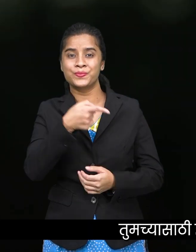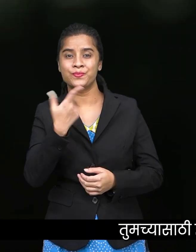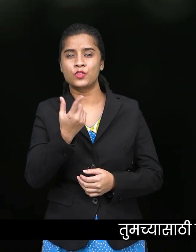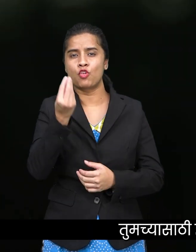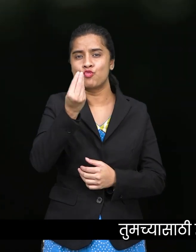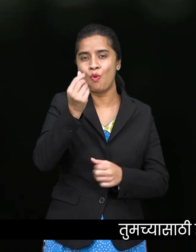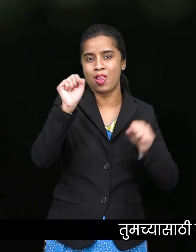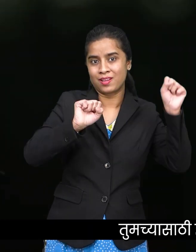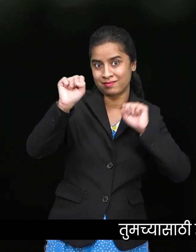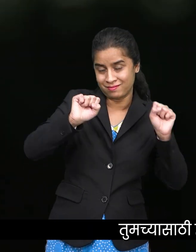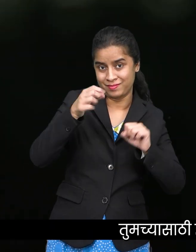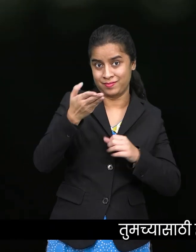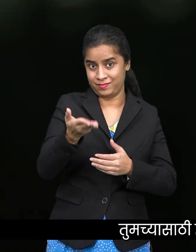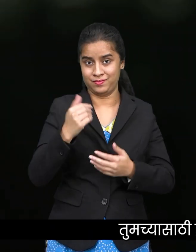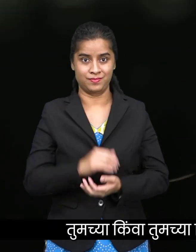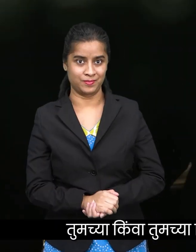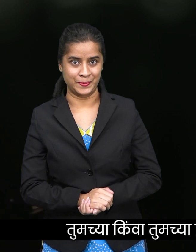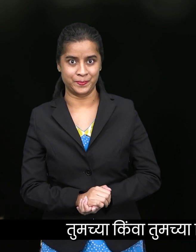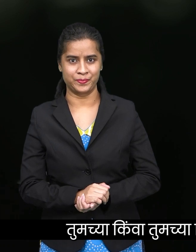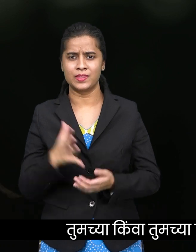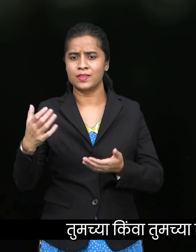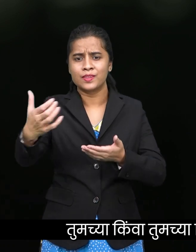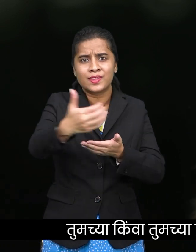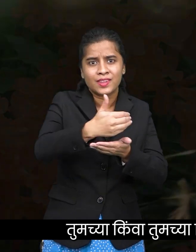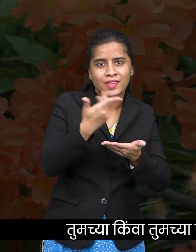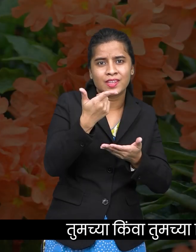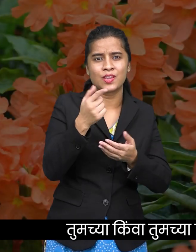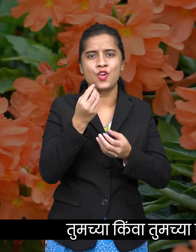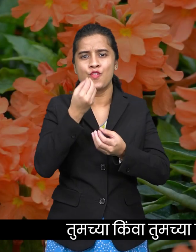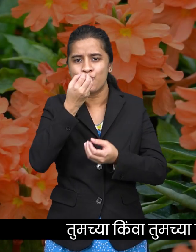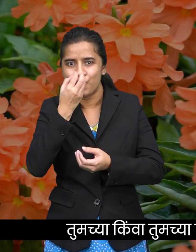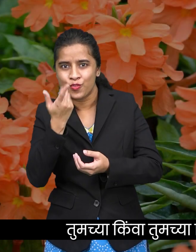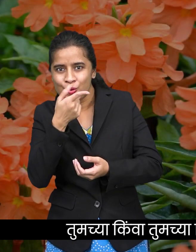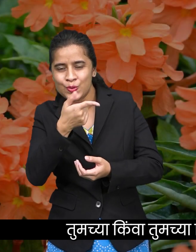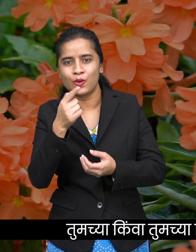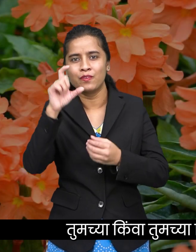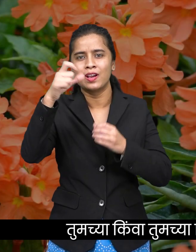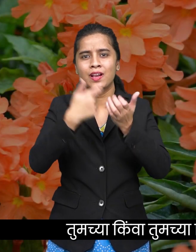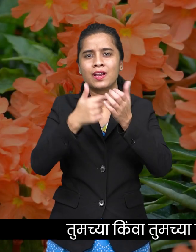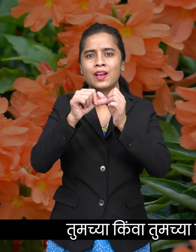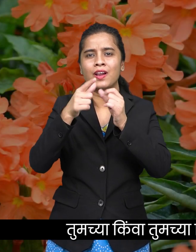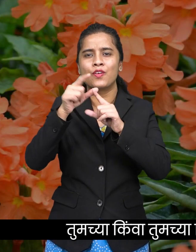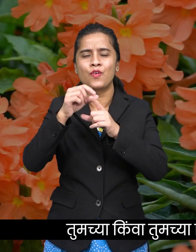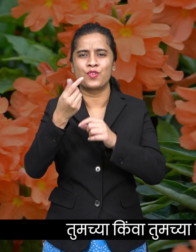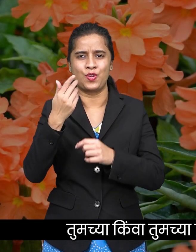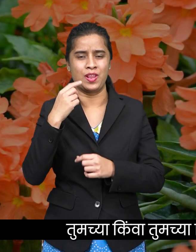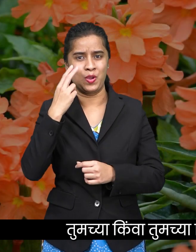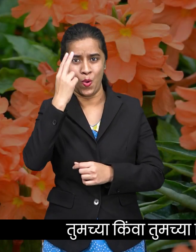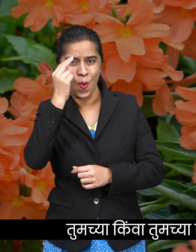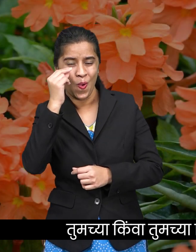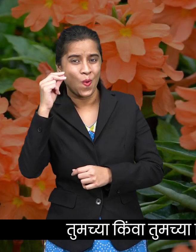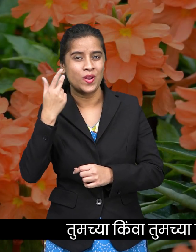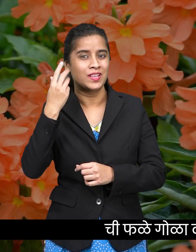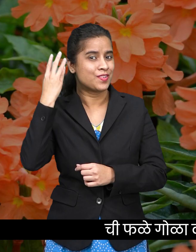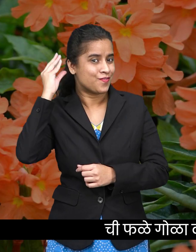तुमच्यासाठी एक छोटासा उपक्रम आहे. तुमच्या आणि तुमच्या मित्रांच्या घरातून अबोली,